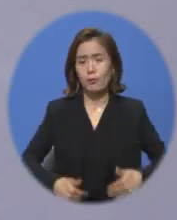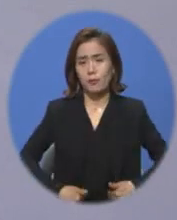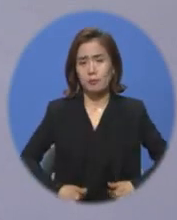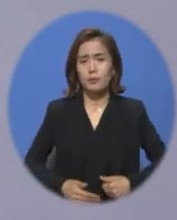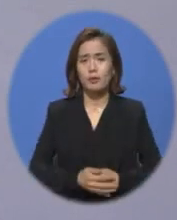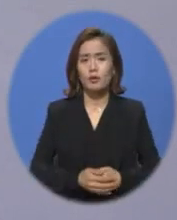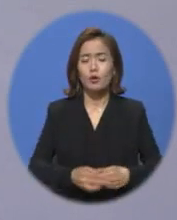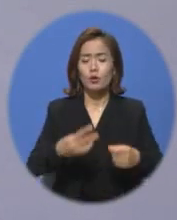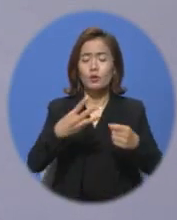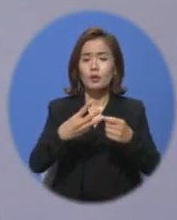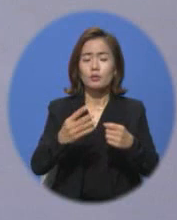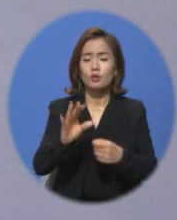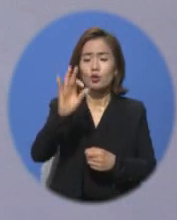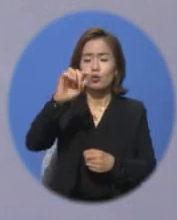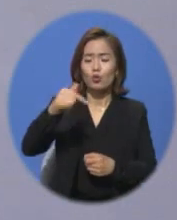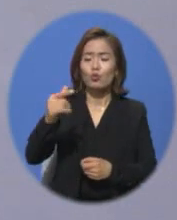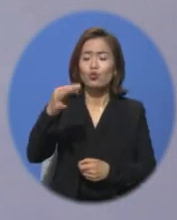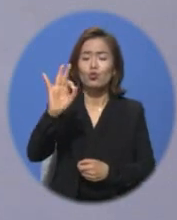.저는